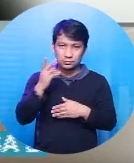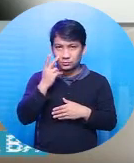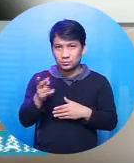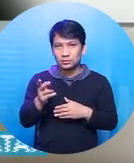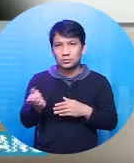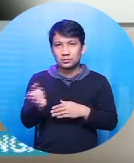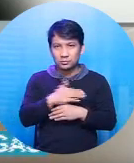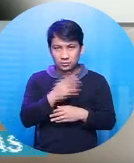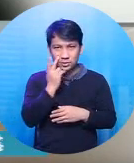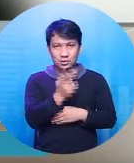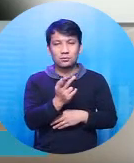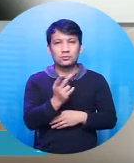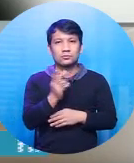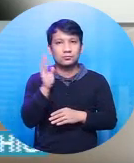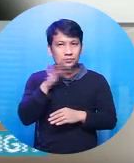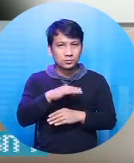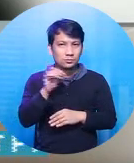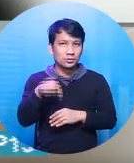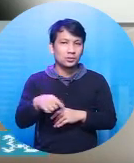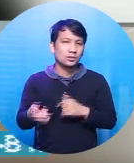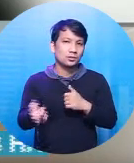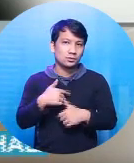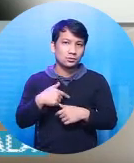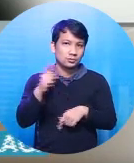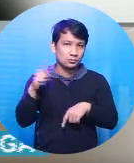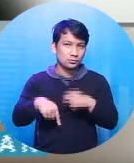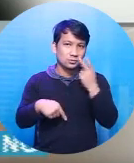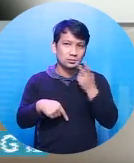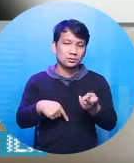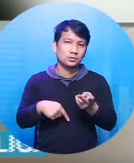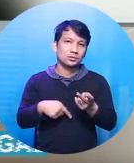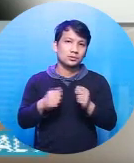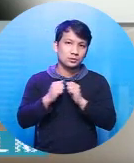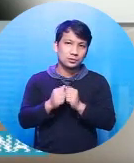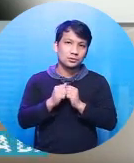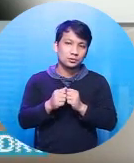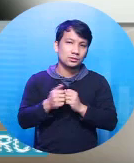magkapatid. Opo. Never sila nagkita at nagsama before.